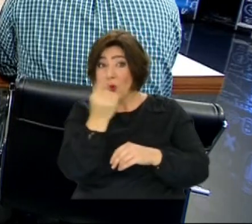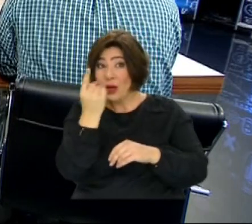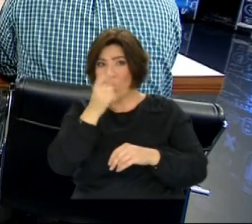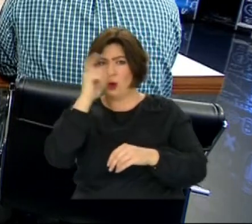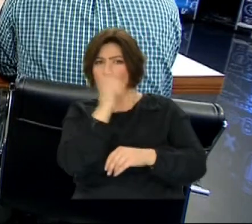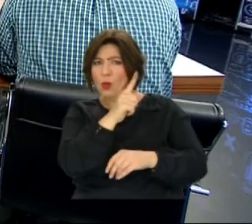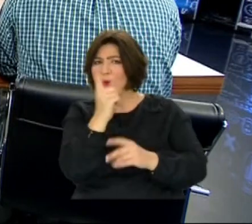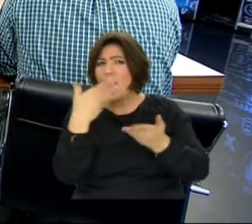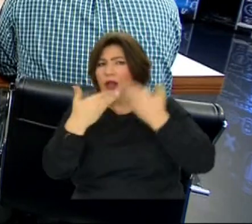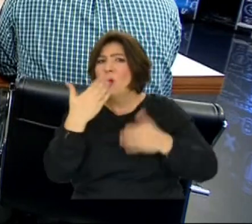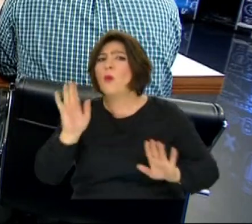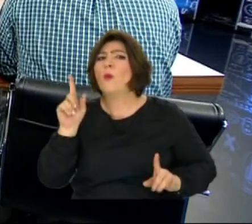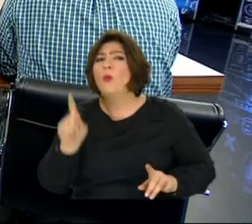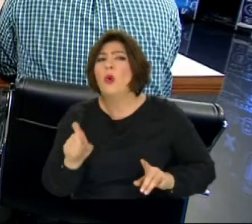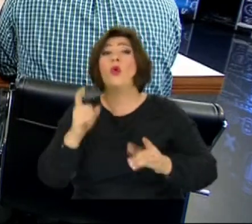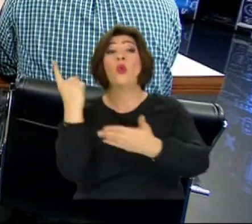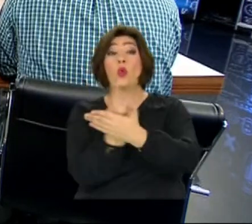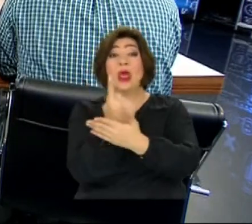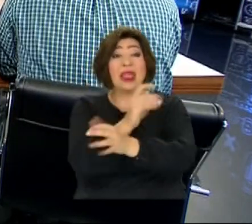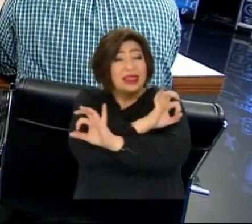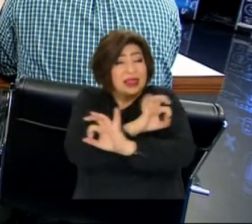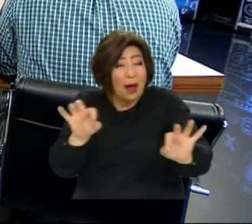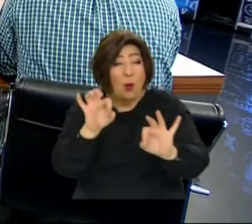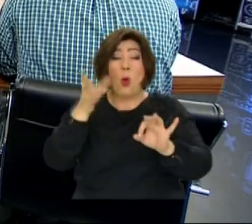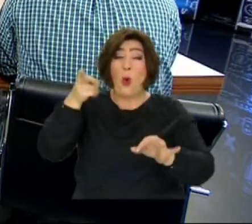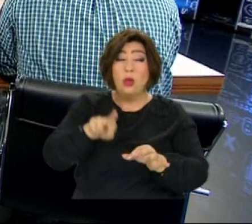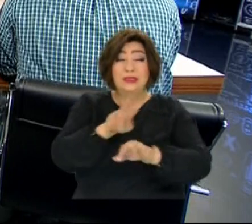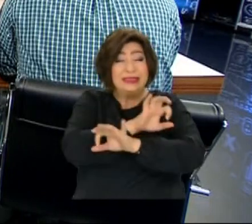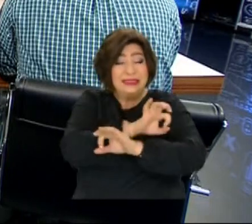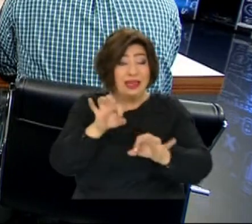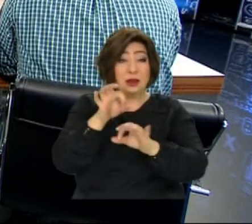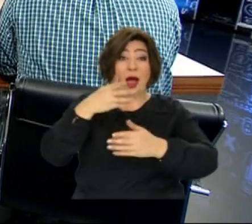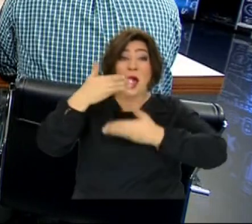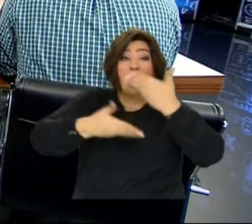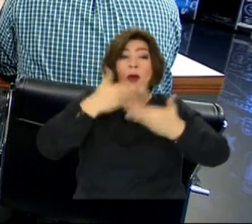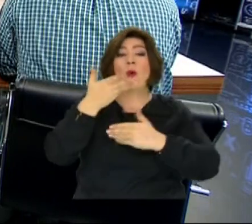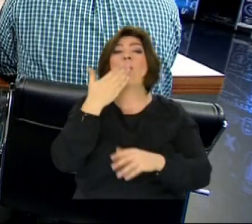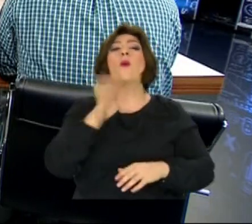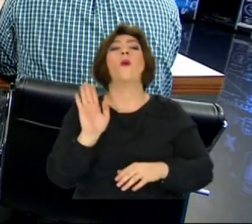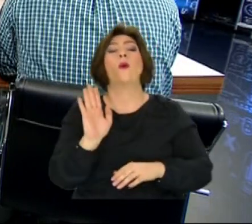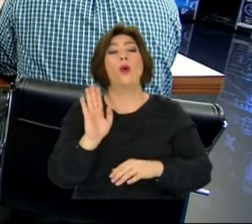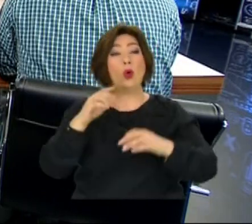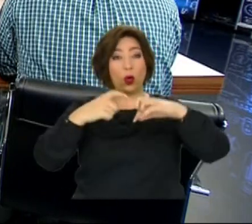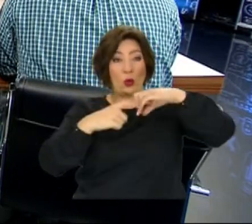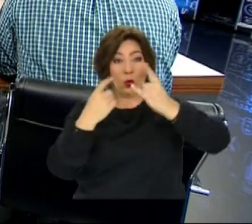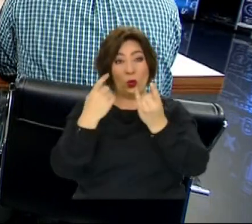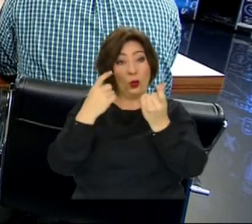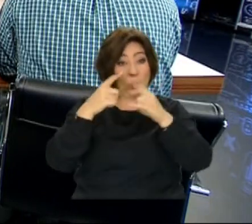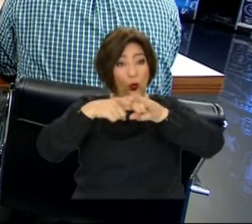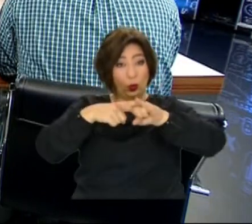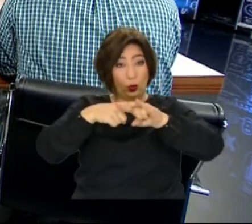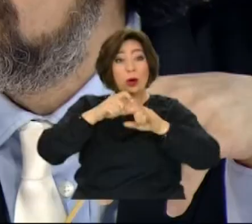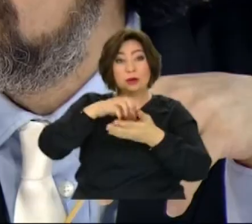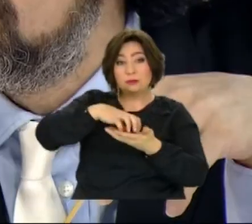böyle bir tarif yok mu? Kur'an'da tam manasıyla ölümün detaylı bir olur, yok, evet, şeyi yok tarifi. Yani ruhun bedenden ayrılma